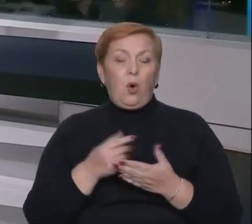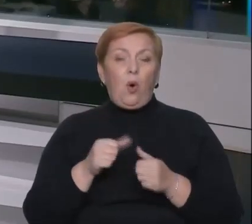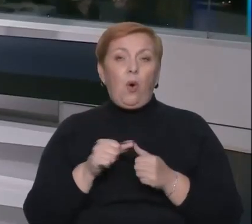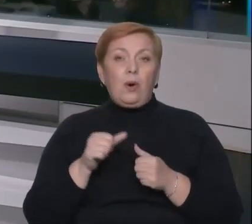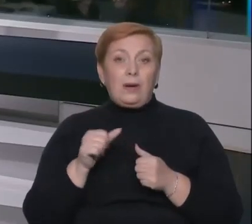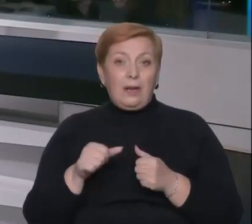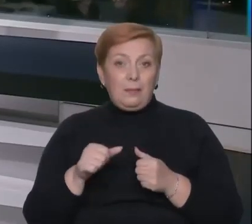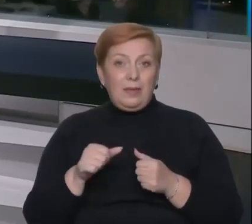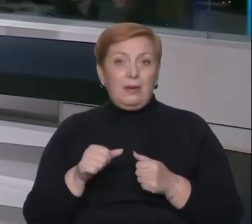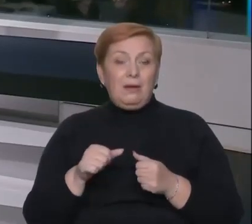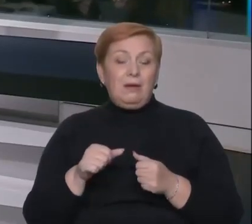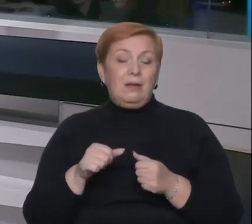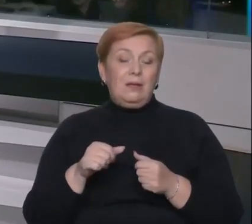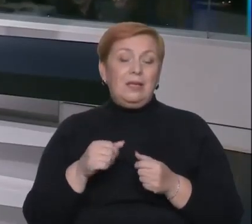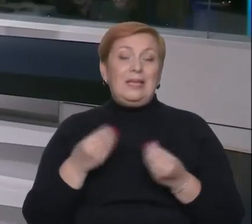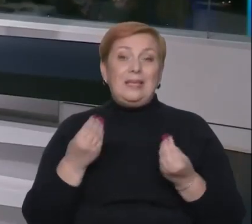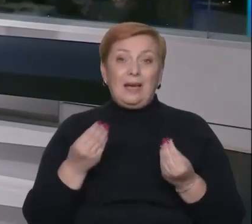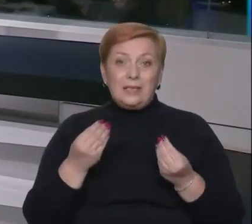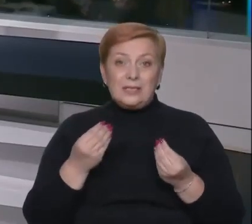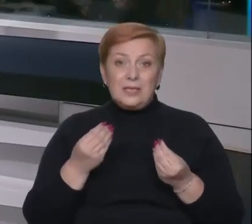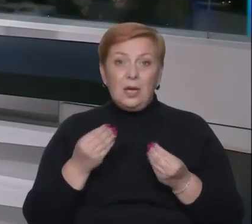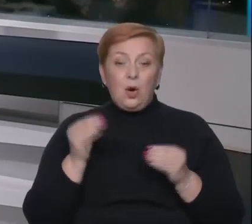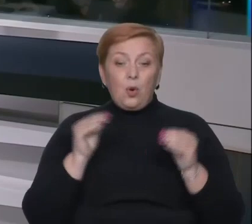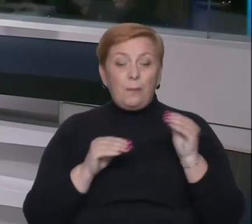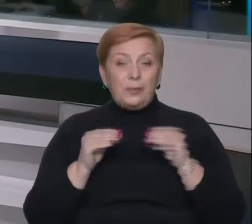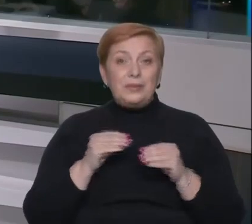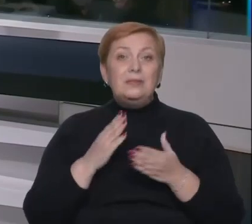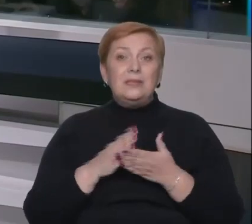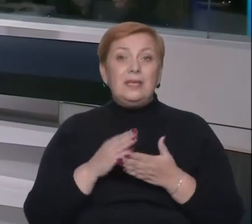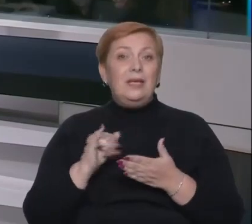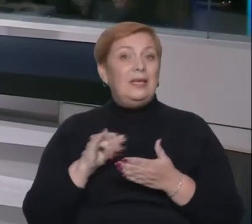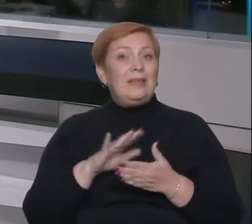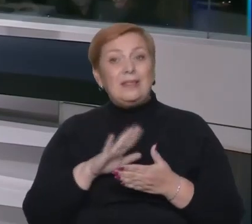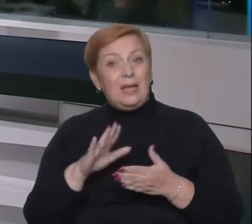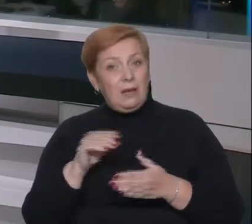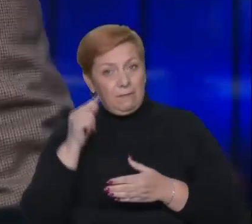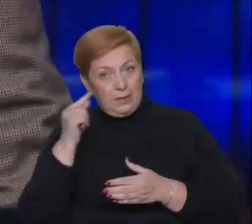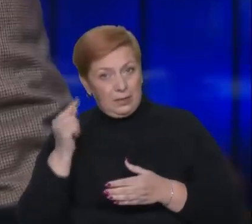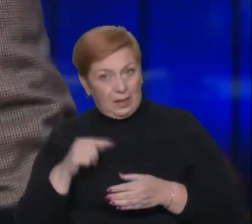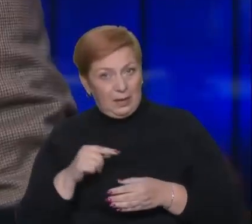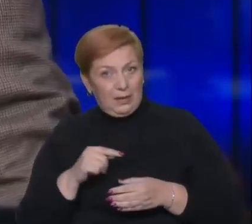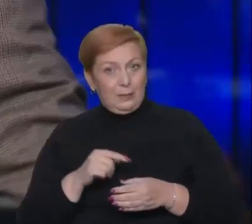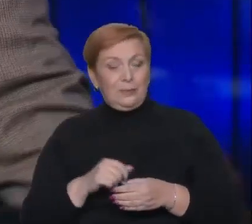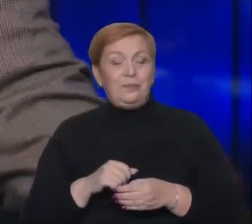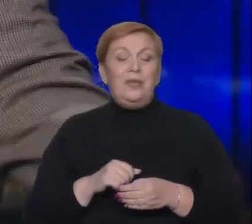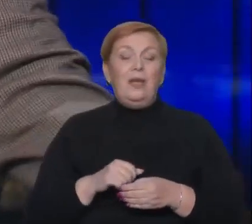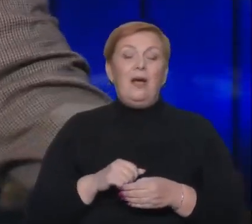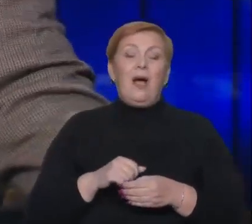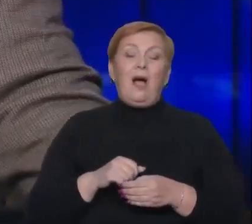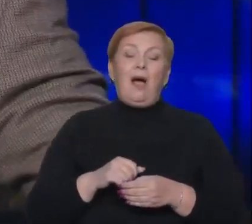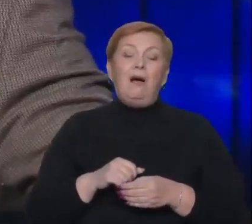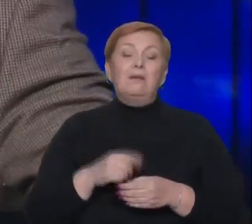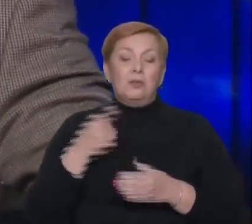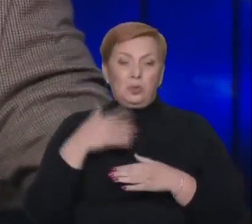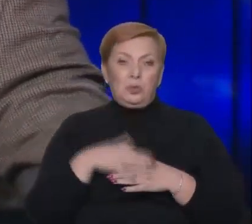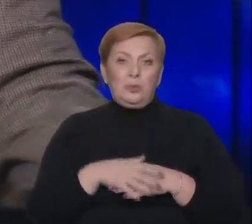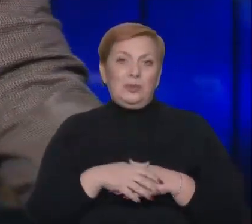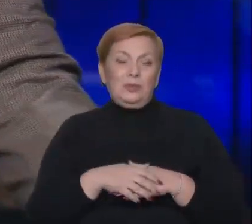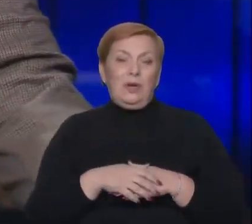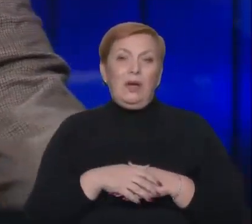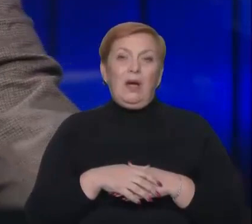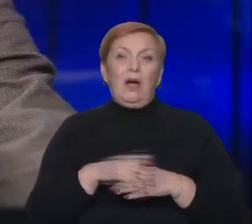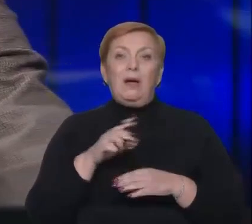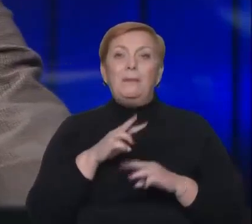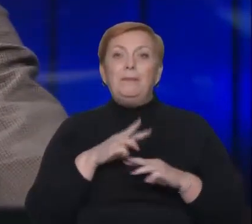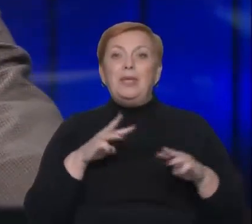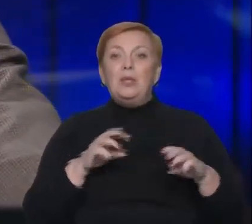не в Китаї. Зрозуміло. Добре, от повертаємося до теми FPV і дронів камікадзе. У Міноборони